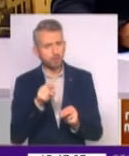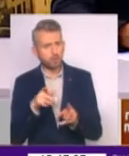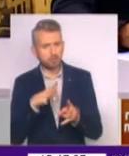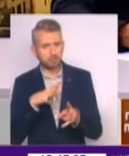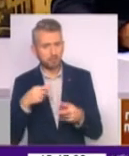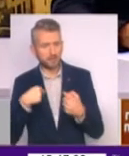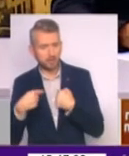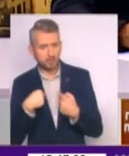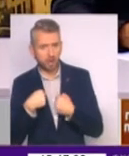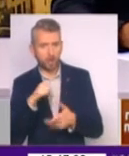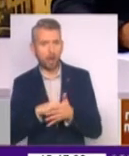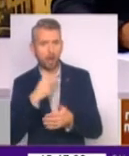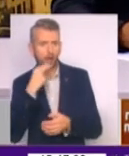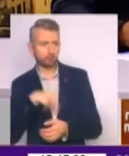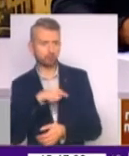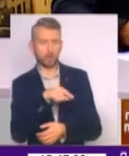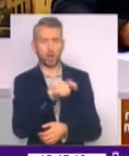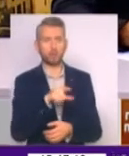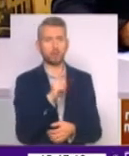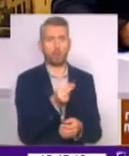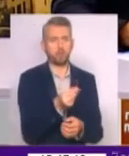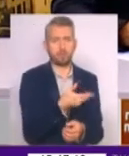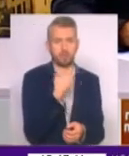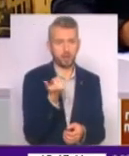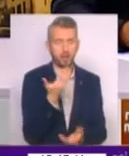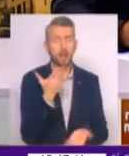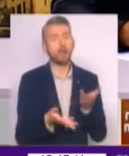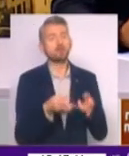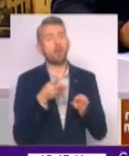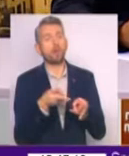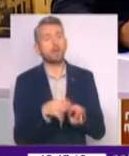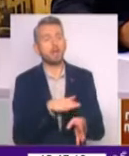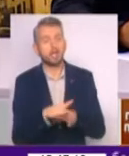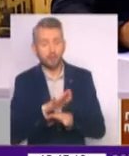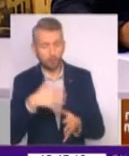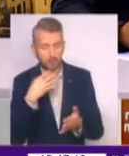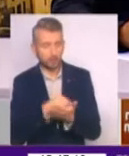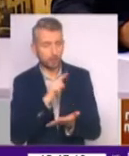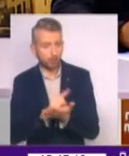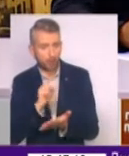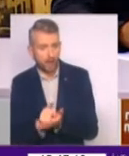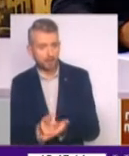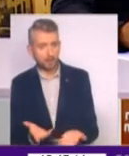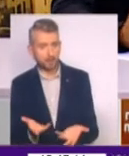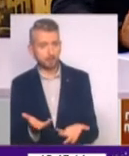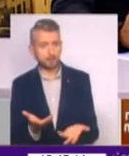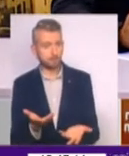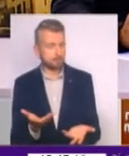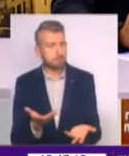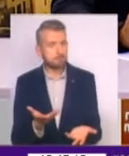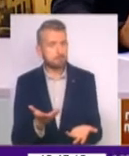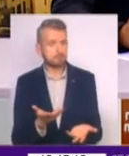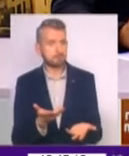не платять. А якщо котельна не виконує своїх зобов'язань, ну, тоді